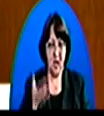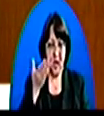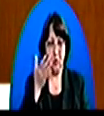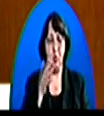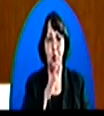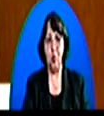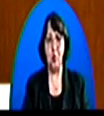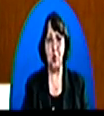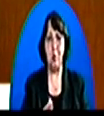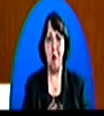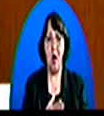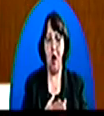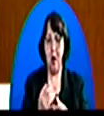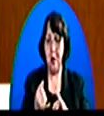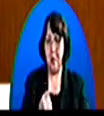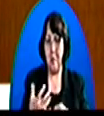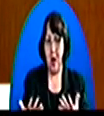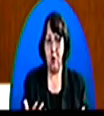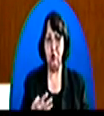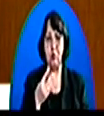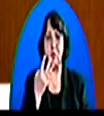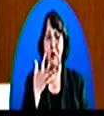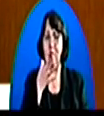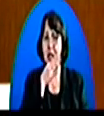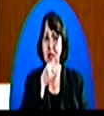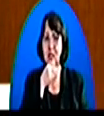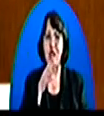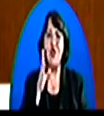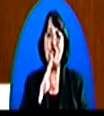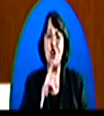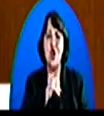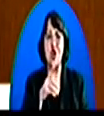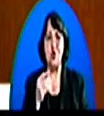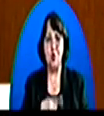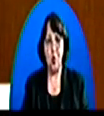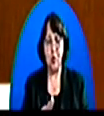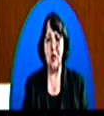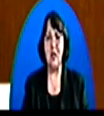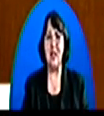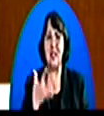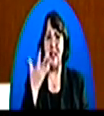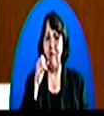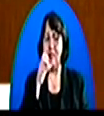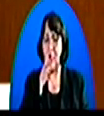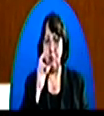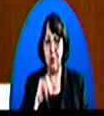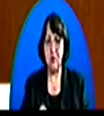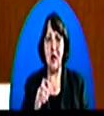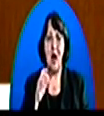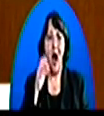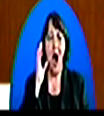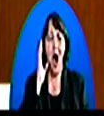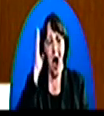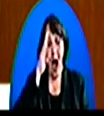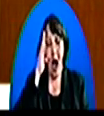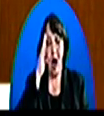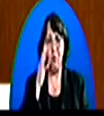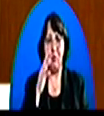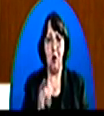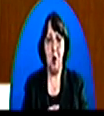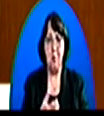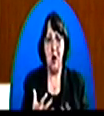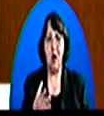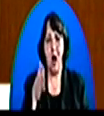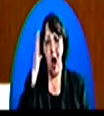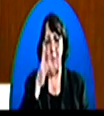хүүхдтэй өрх толгоолсон 45 наснд төрсэн их, за 50 наснд төрсэн эцэг гэдэг одоо ийм одоо иргэд бол хамаардаг. Энэ